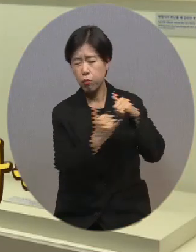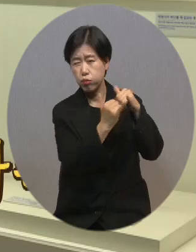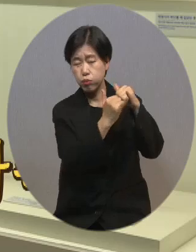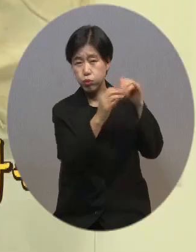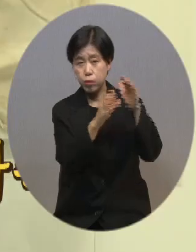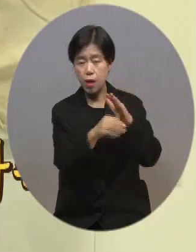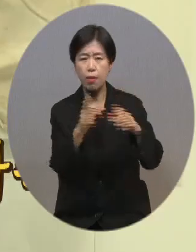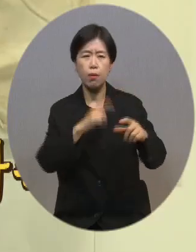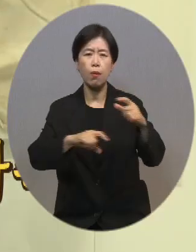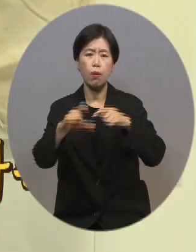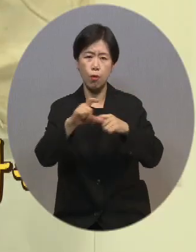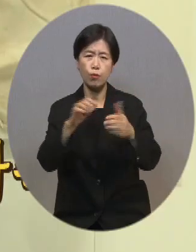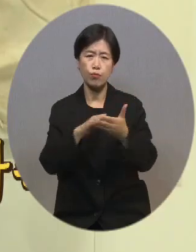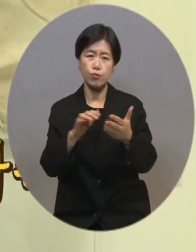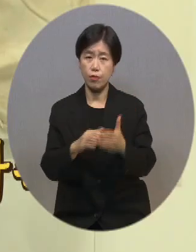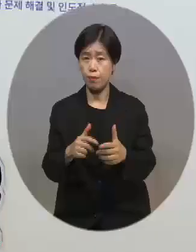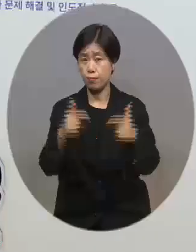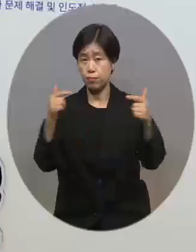폭발적으로 늘었습니다.